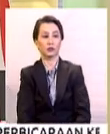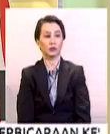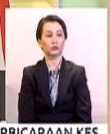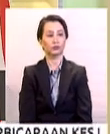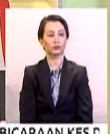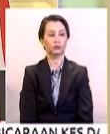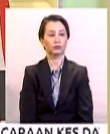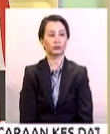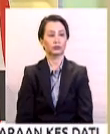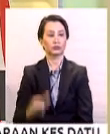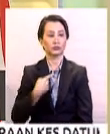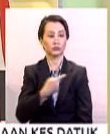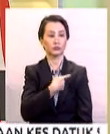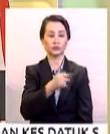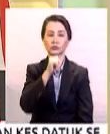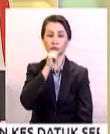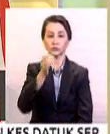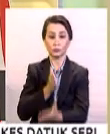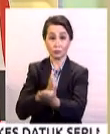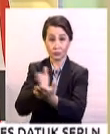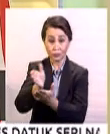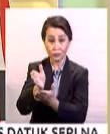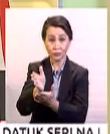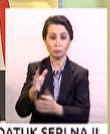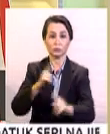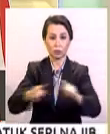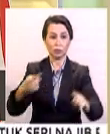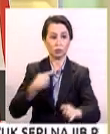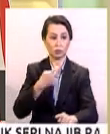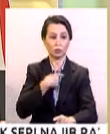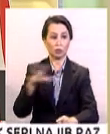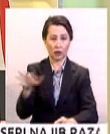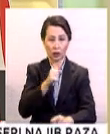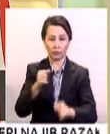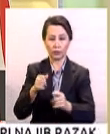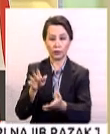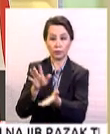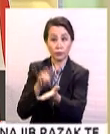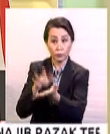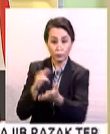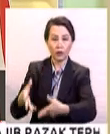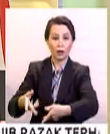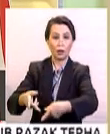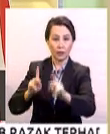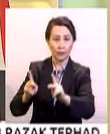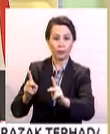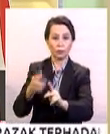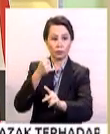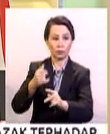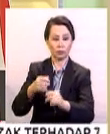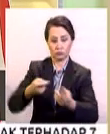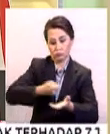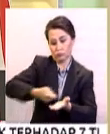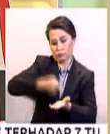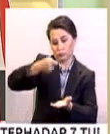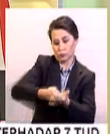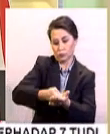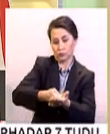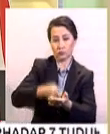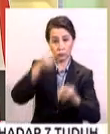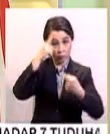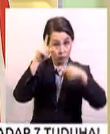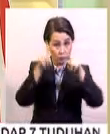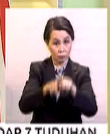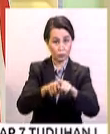Well, not directly related, but we are taking advantage of the signing of the agreement